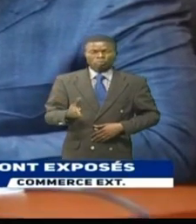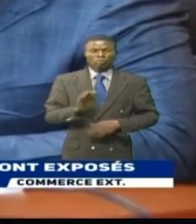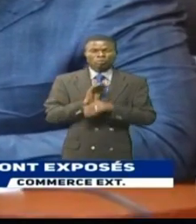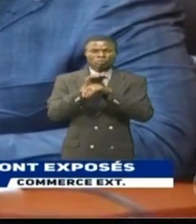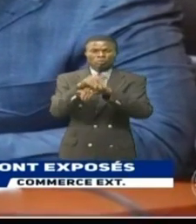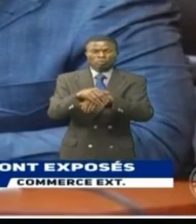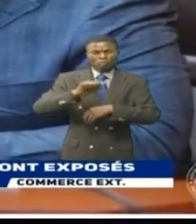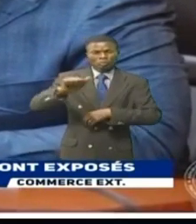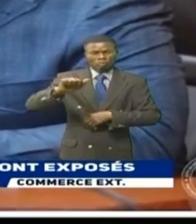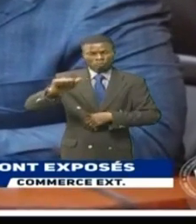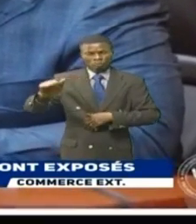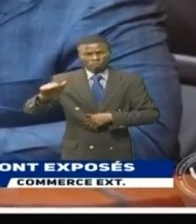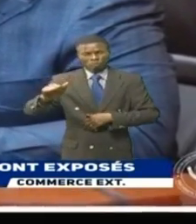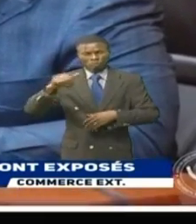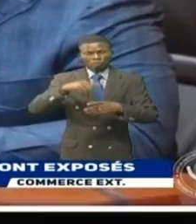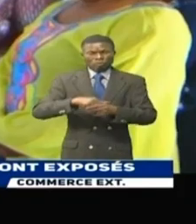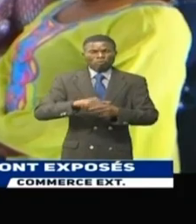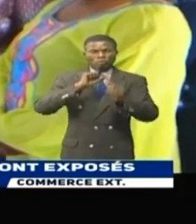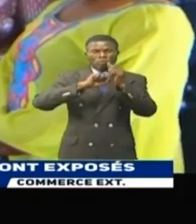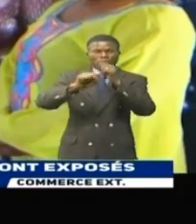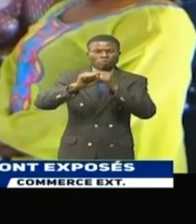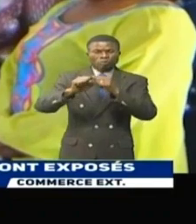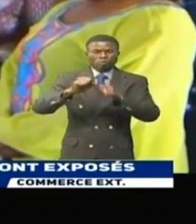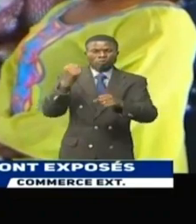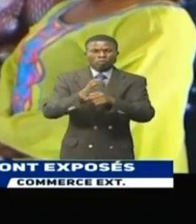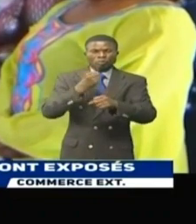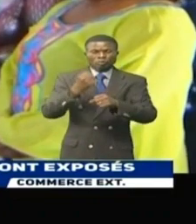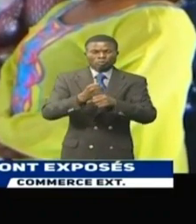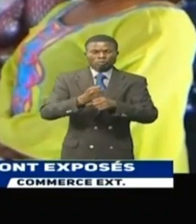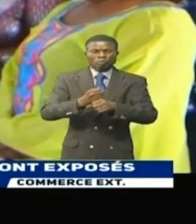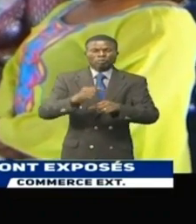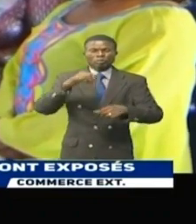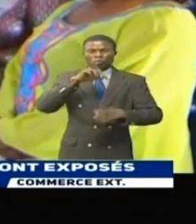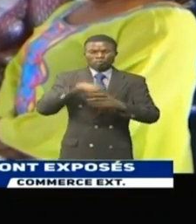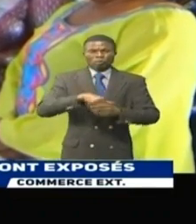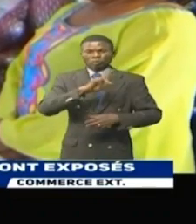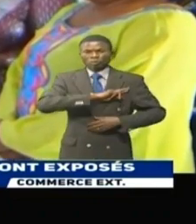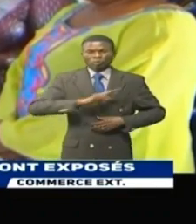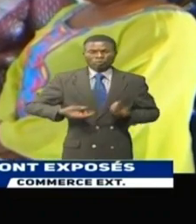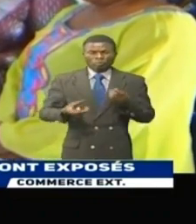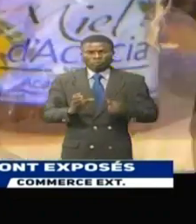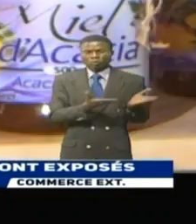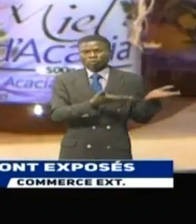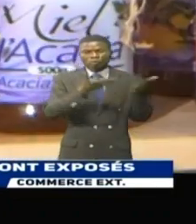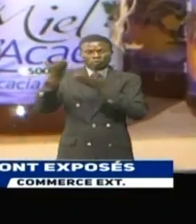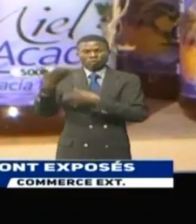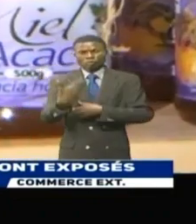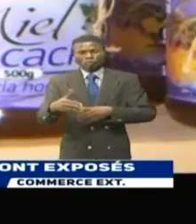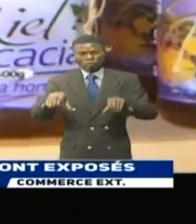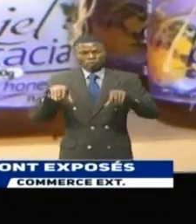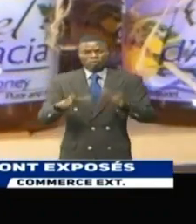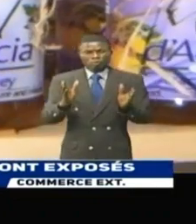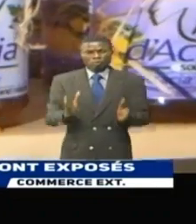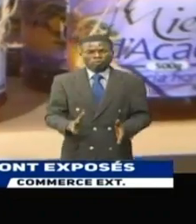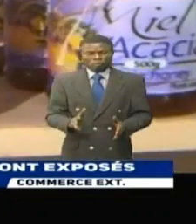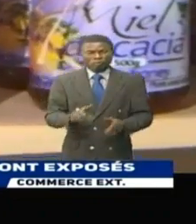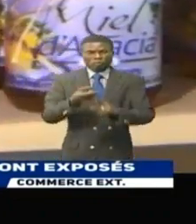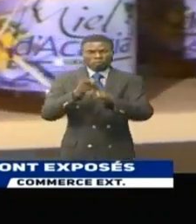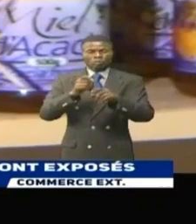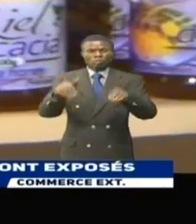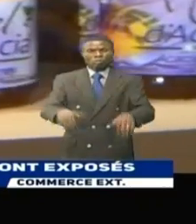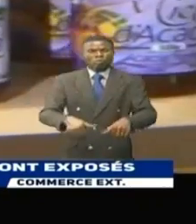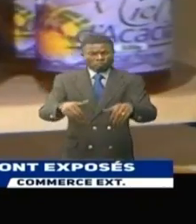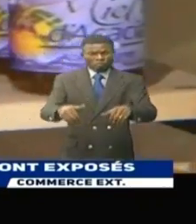s'implique personnellement dans la promotion de l'entrepreneuriat en RDC sur l'exportation de produits congolais d'origine